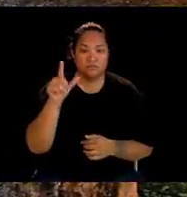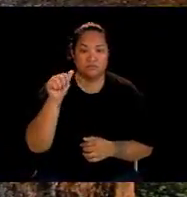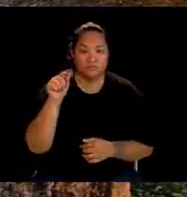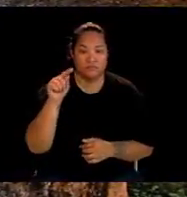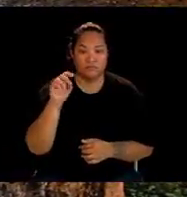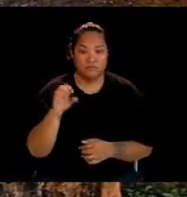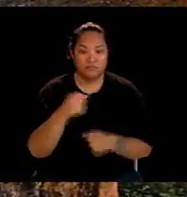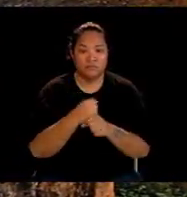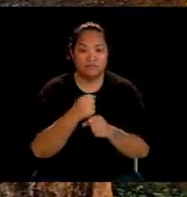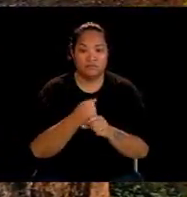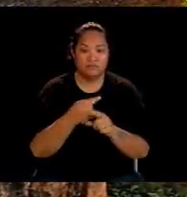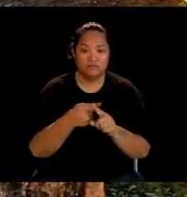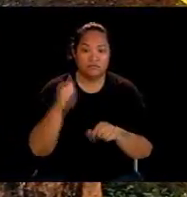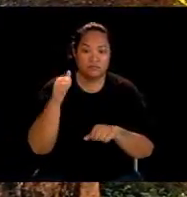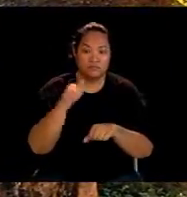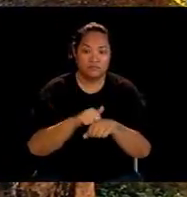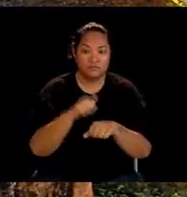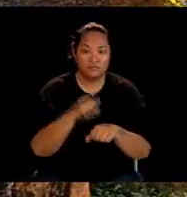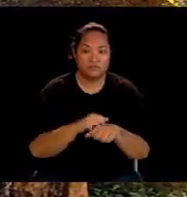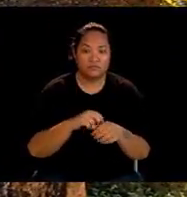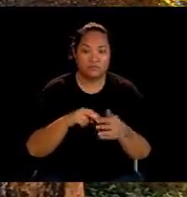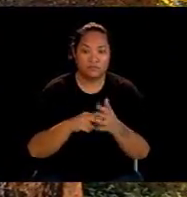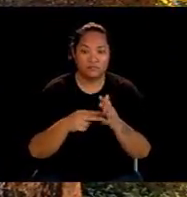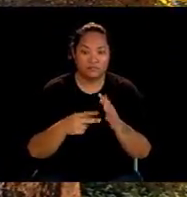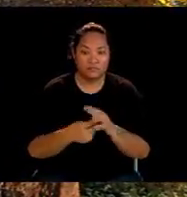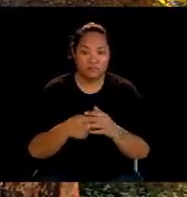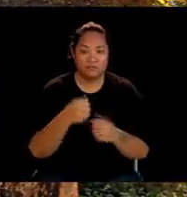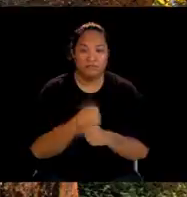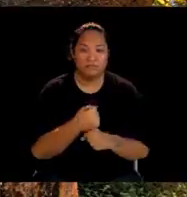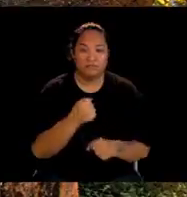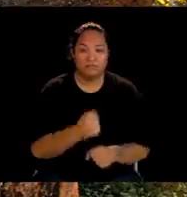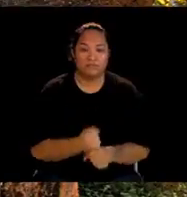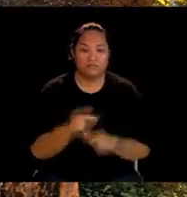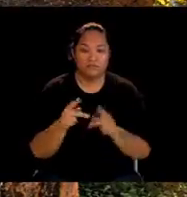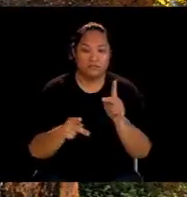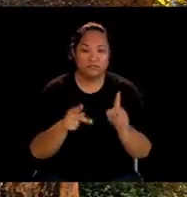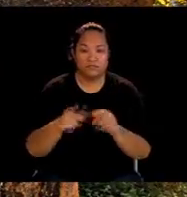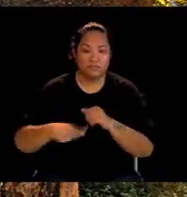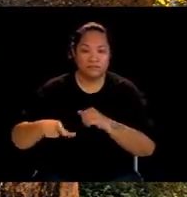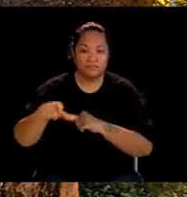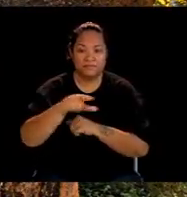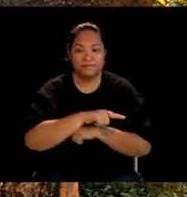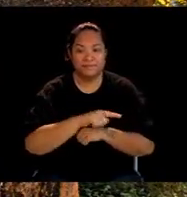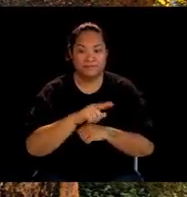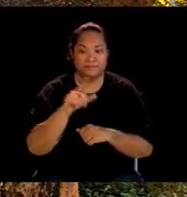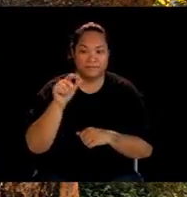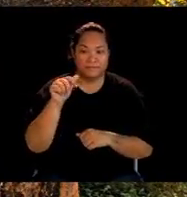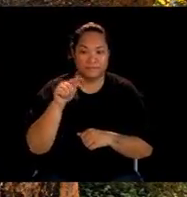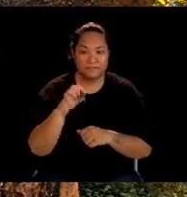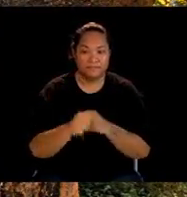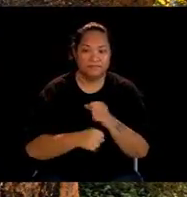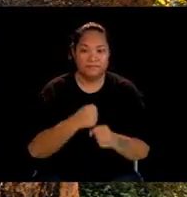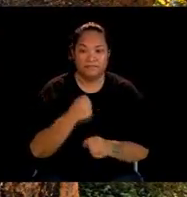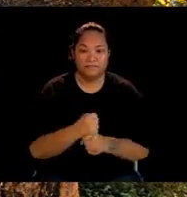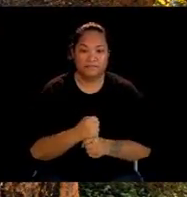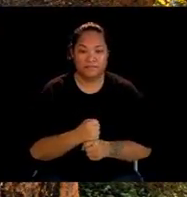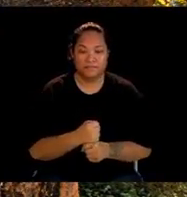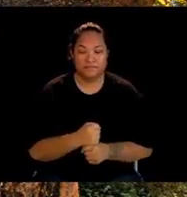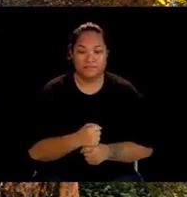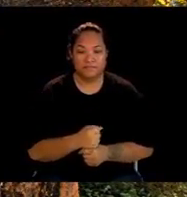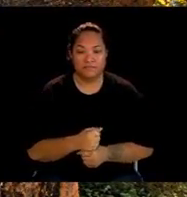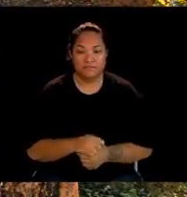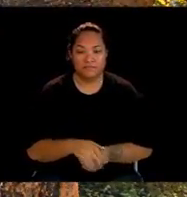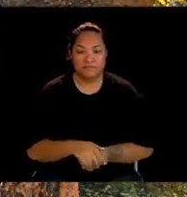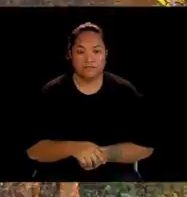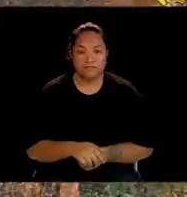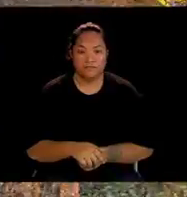Ilati finatinas otso. Kumekelek niya na ginini finatinas taw-taw tano gi ilati na sakan